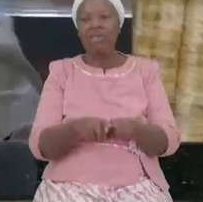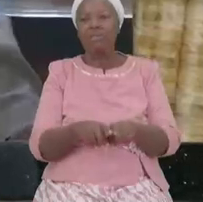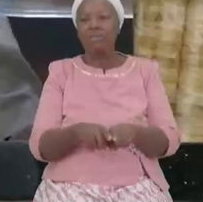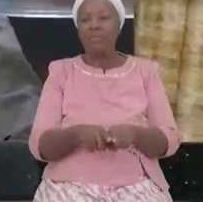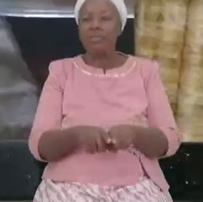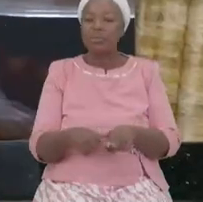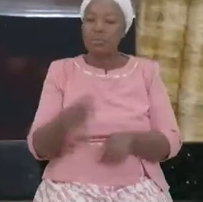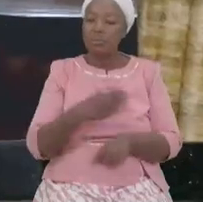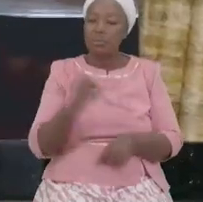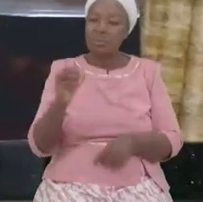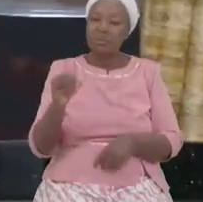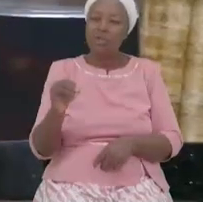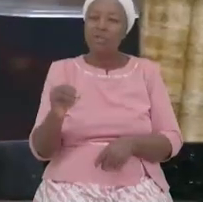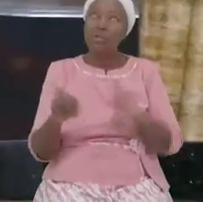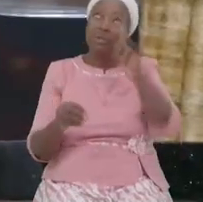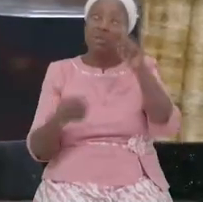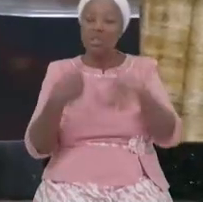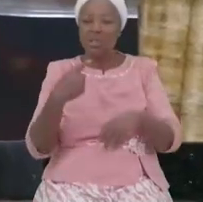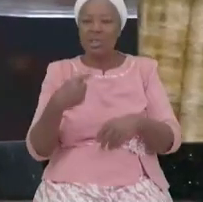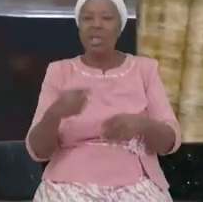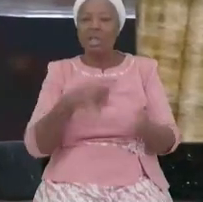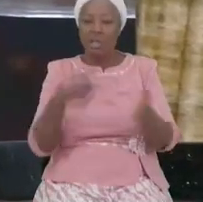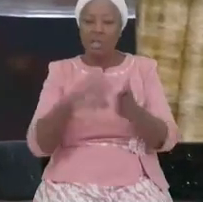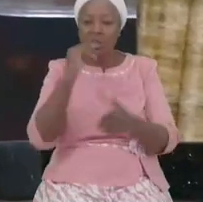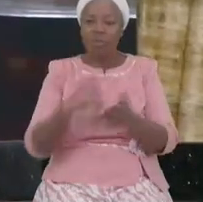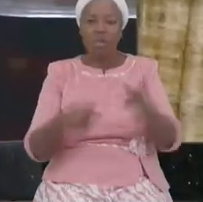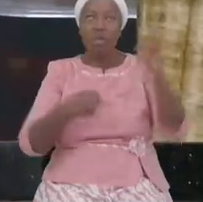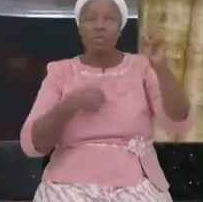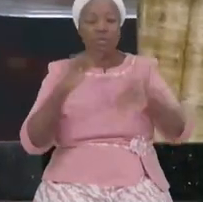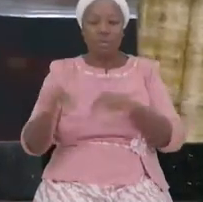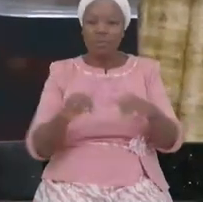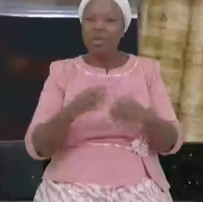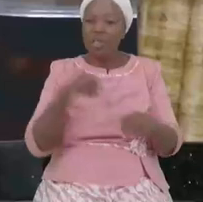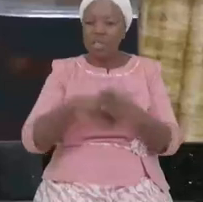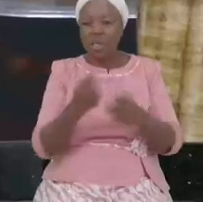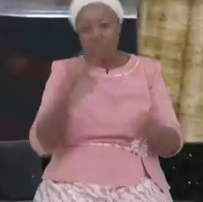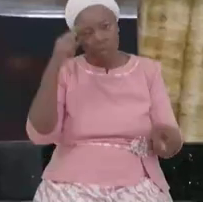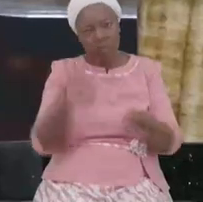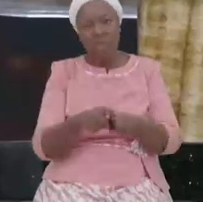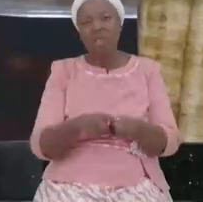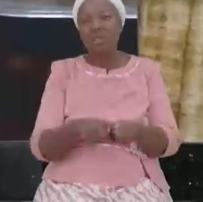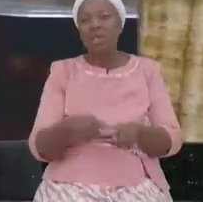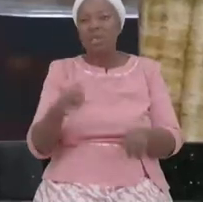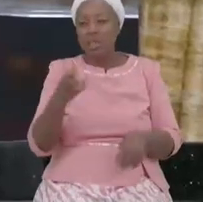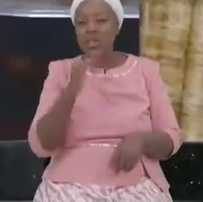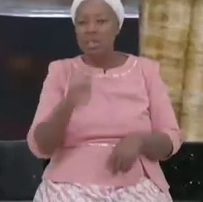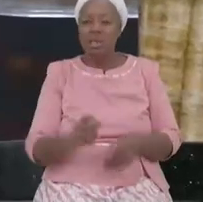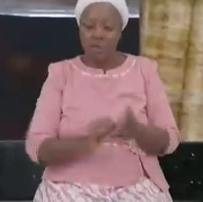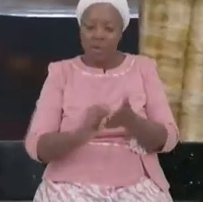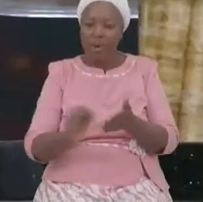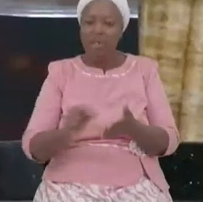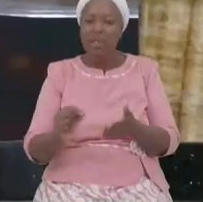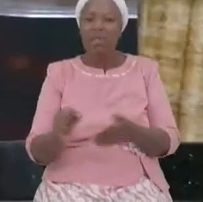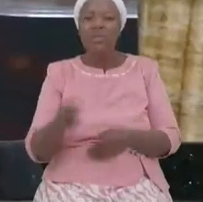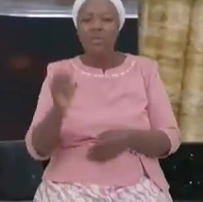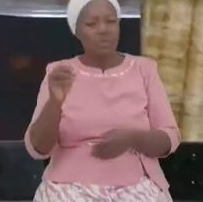l'alliance. Alors aidez, voici ce que je ferai. Dans tout contrat, dans toute alliance, il y a un écrit. Afin